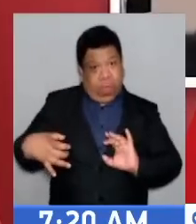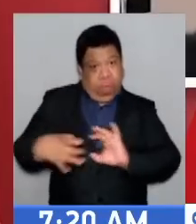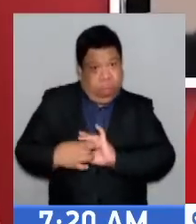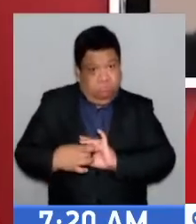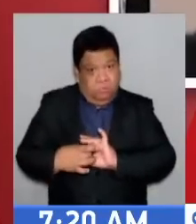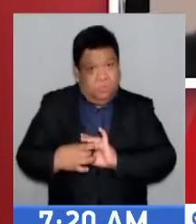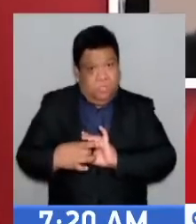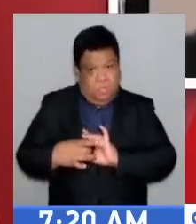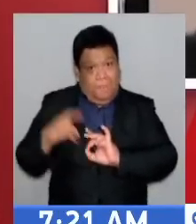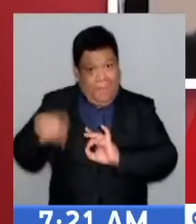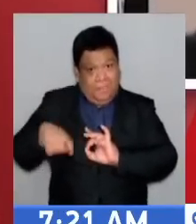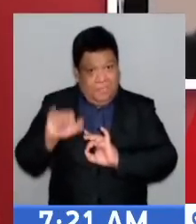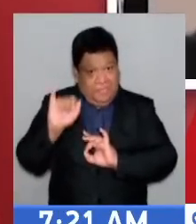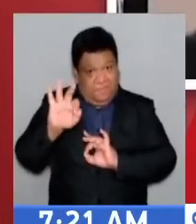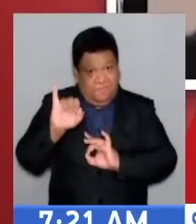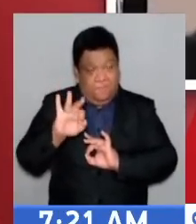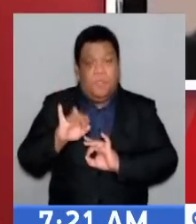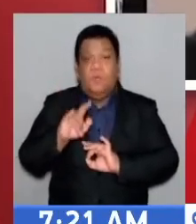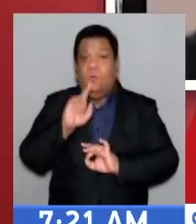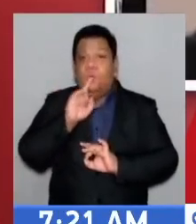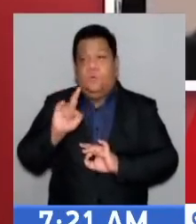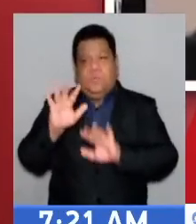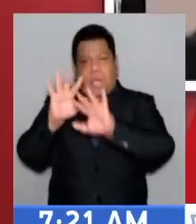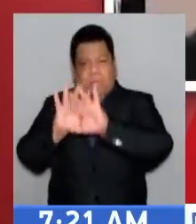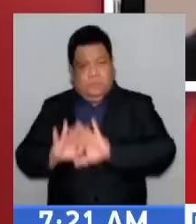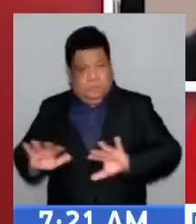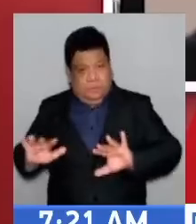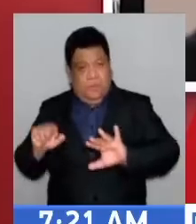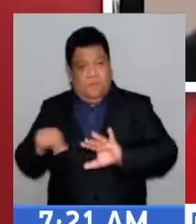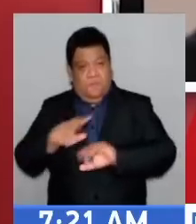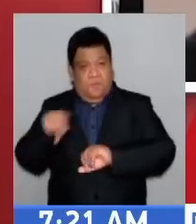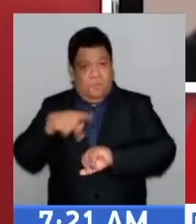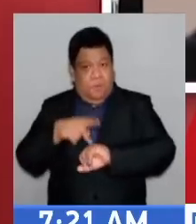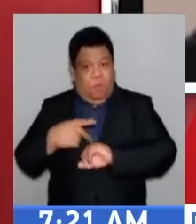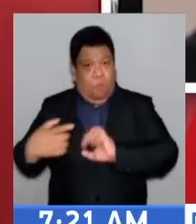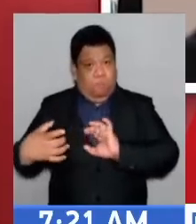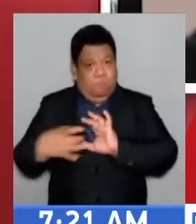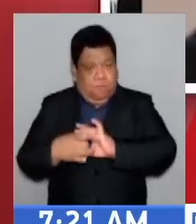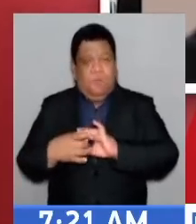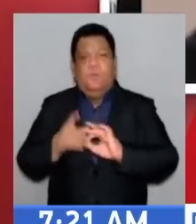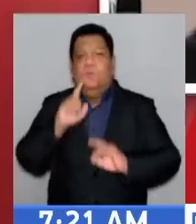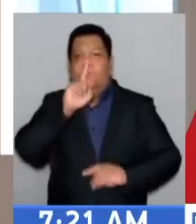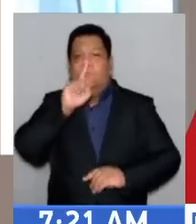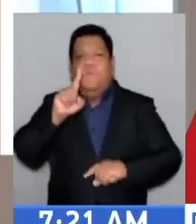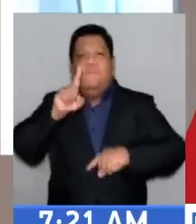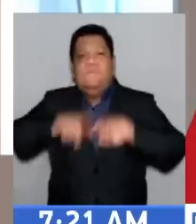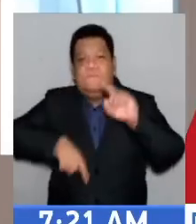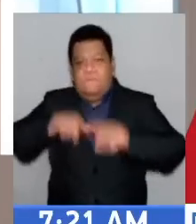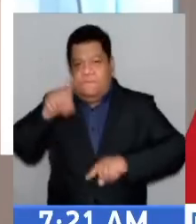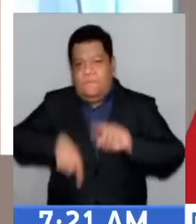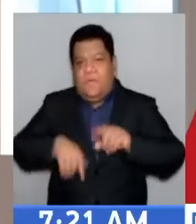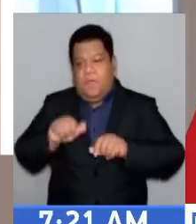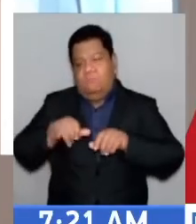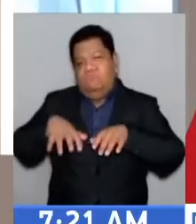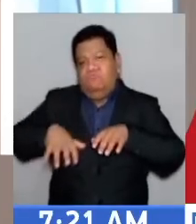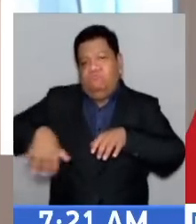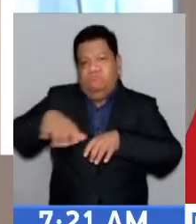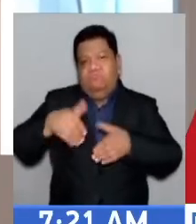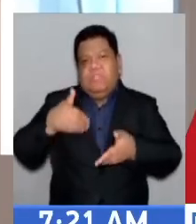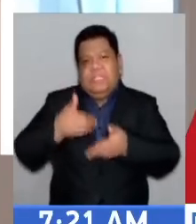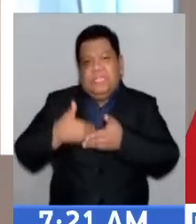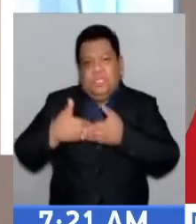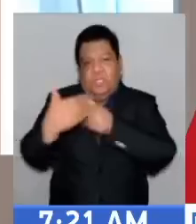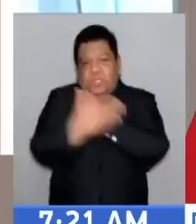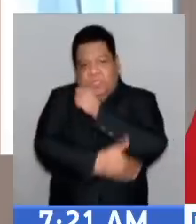ASEAN kasama na ang Pilipinas ay ang mga kaibigan at kapitbahay. We are anchored in